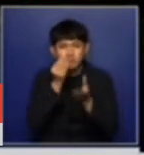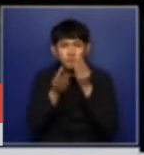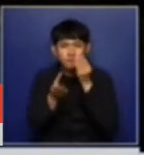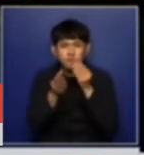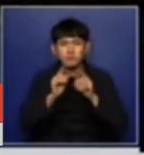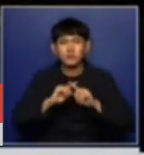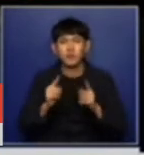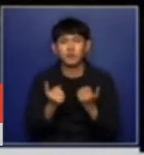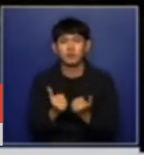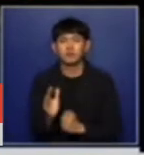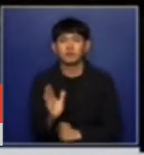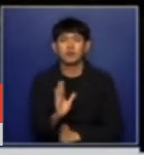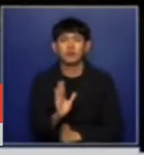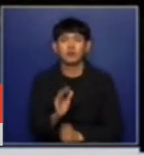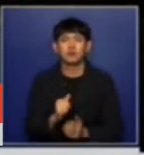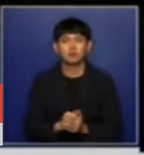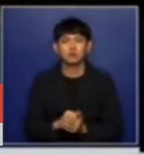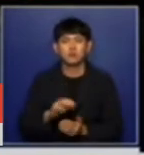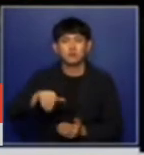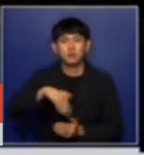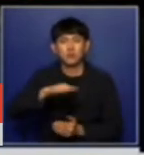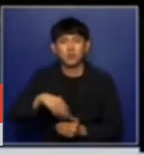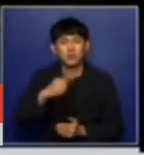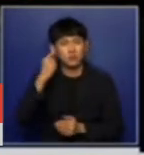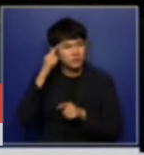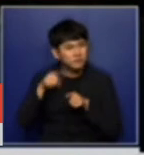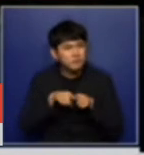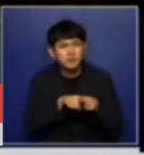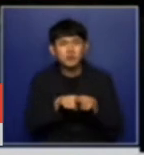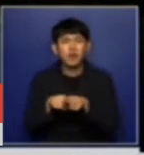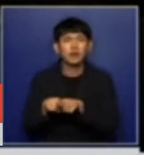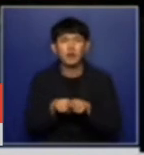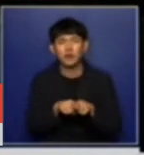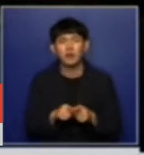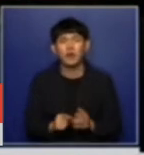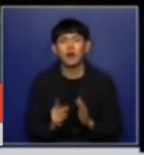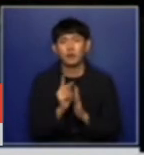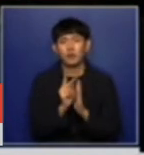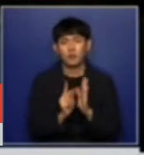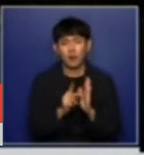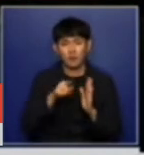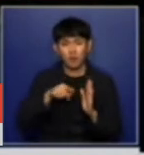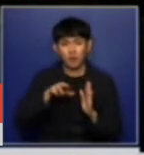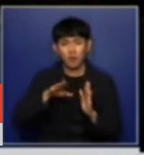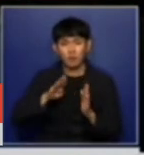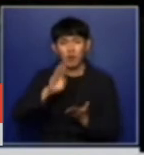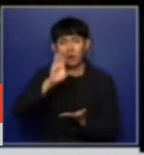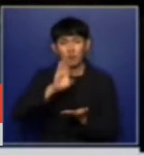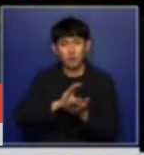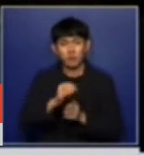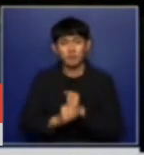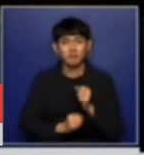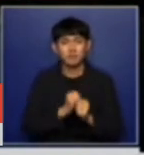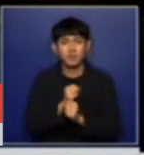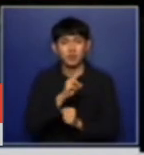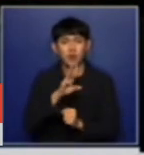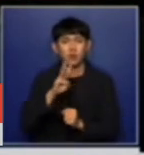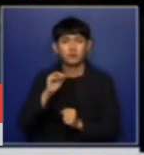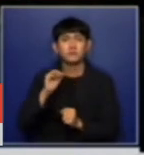แต่วันนี้ไม่ต้องครับทุกคนแทบจะเห็นไปทางเดียวกันว่าร่างงบประมาณปี2564มันมีปัญหาจ